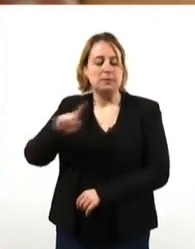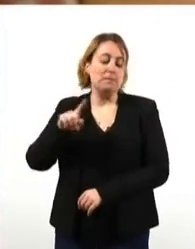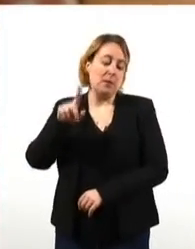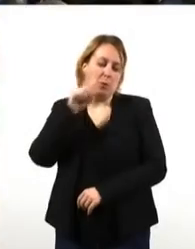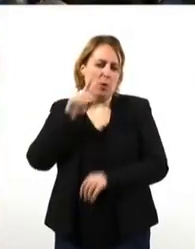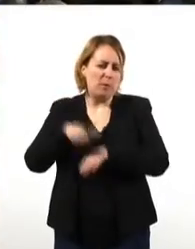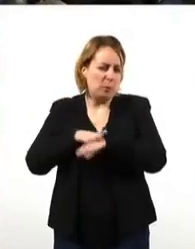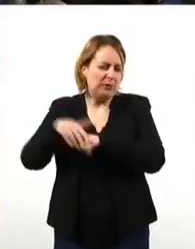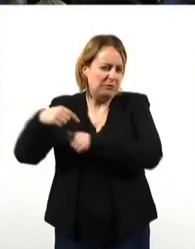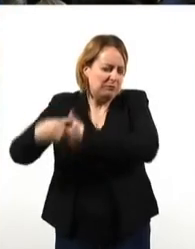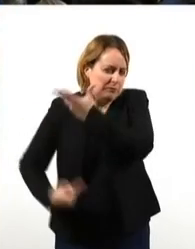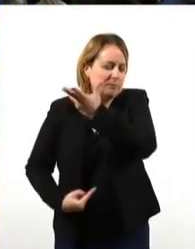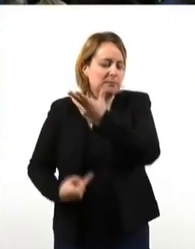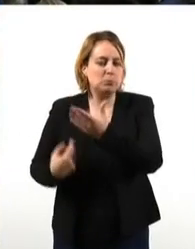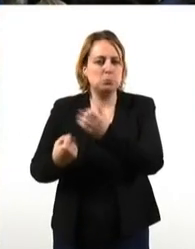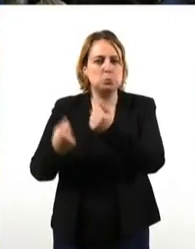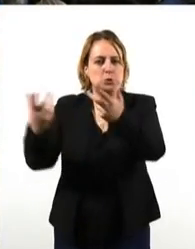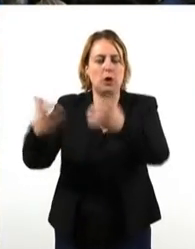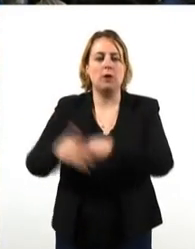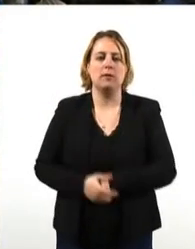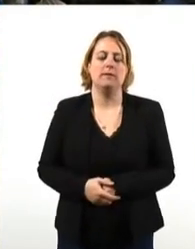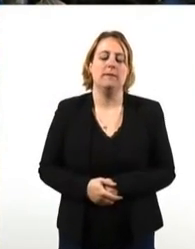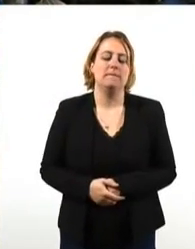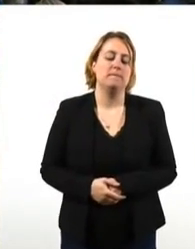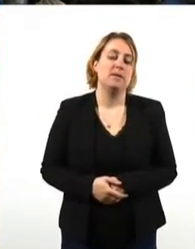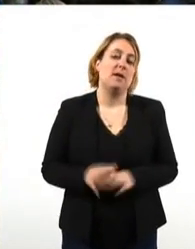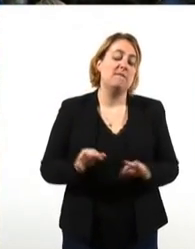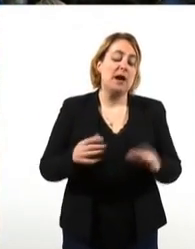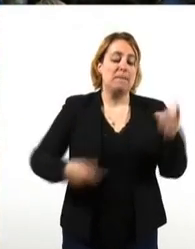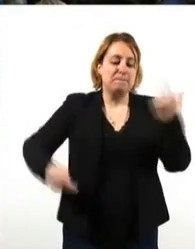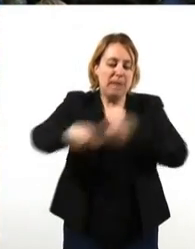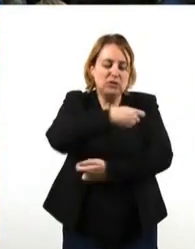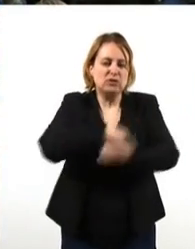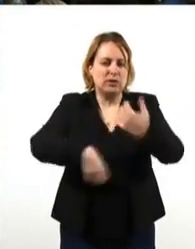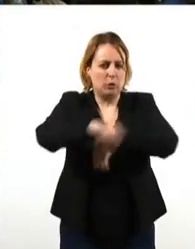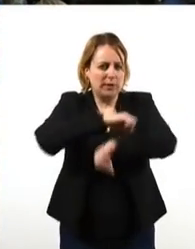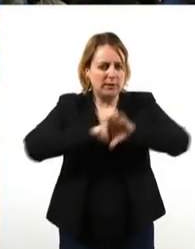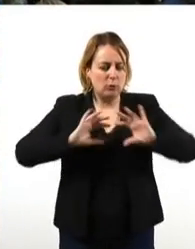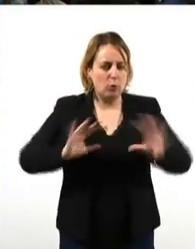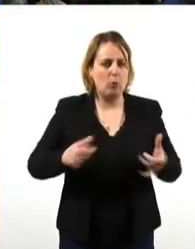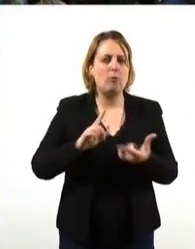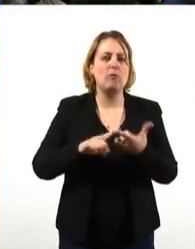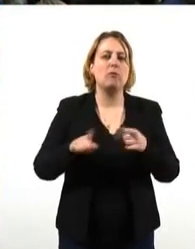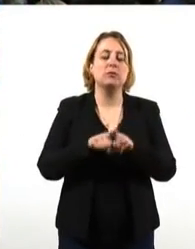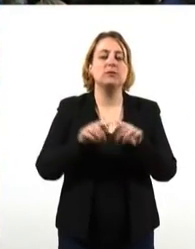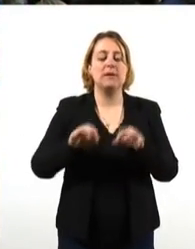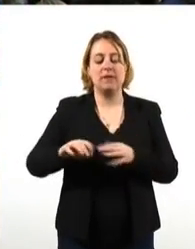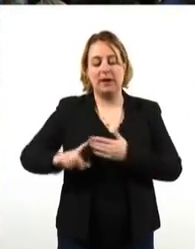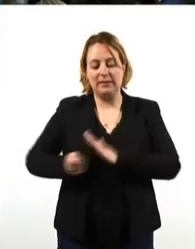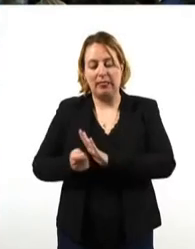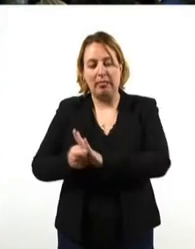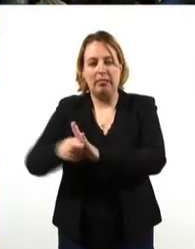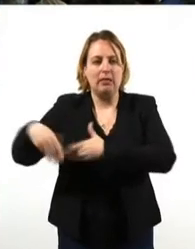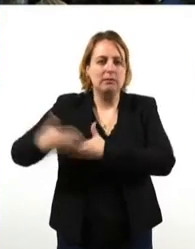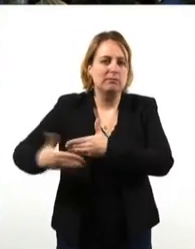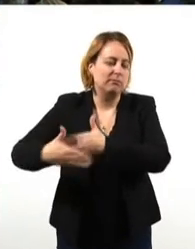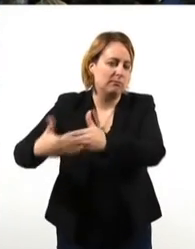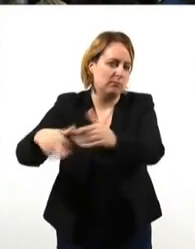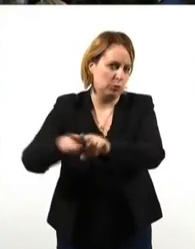ça, aussi bien dans comment le marché est structuré que dans les problématiques de délai. Et donc il y a des moyens